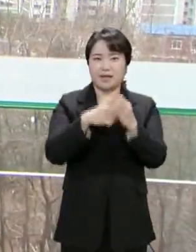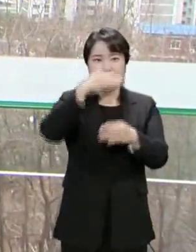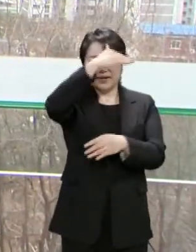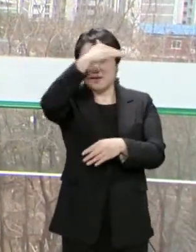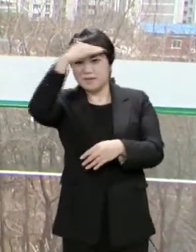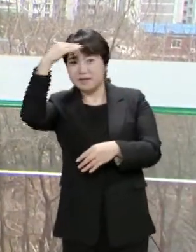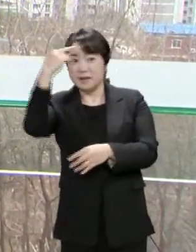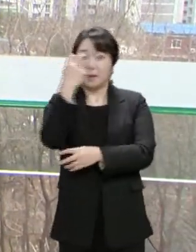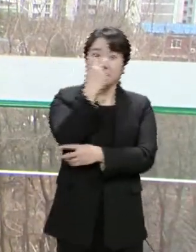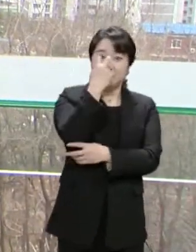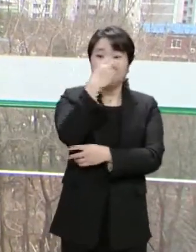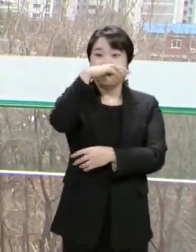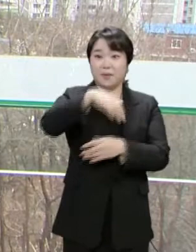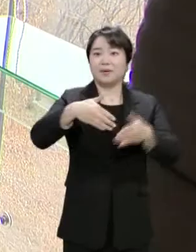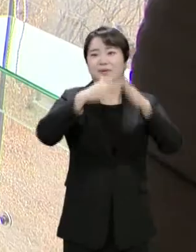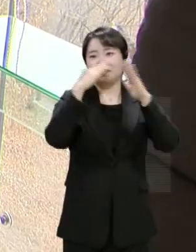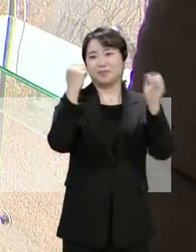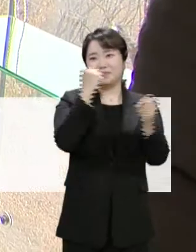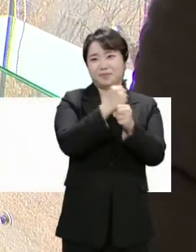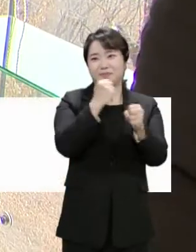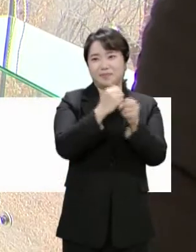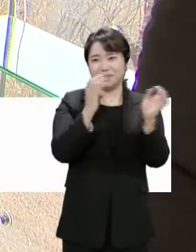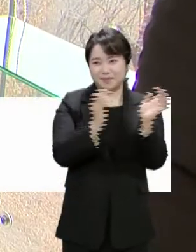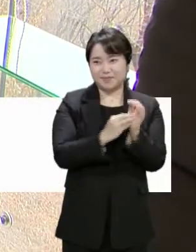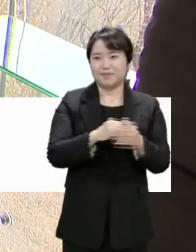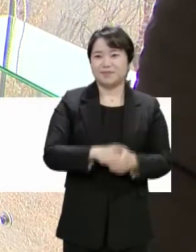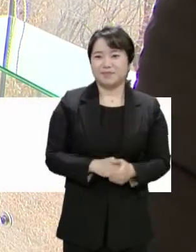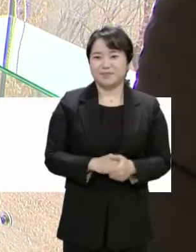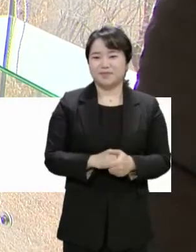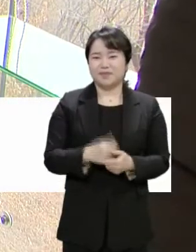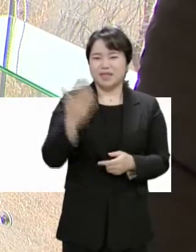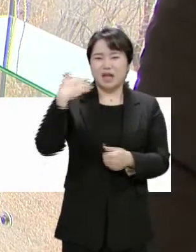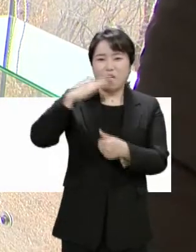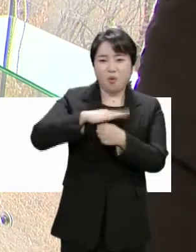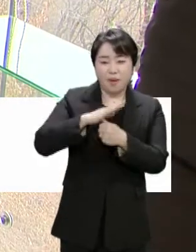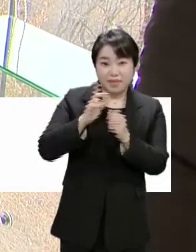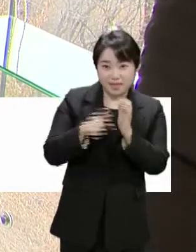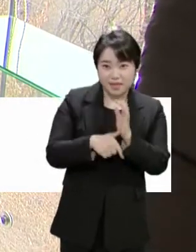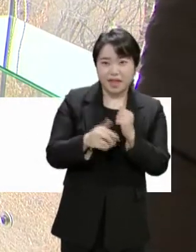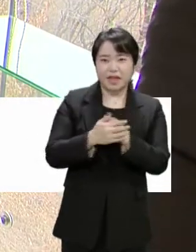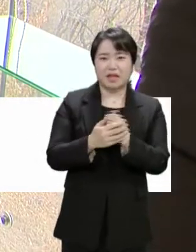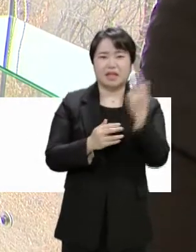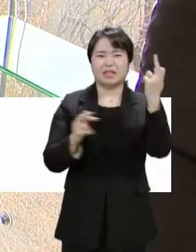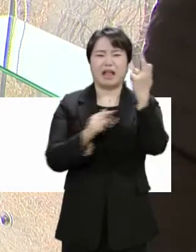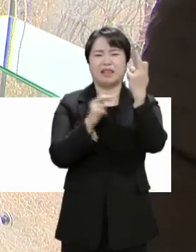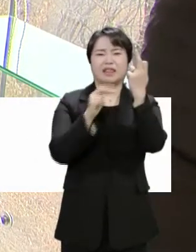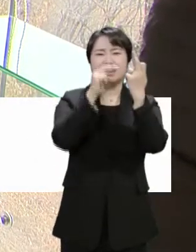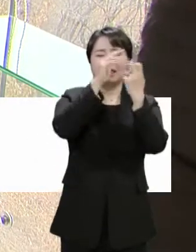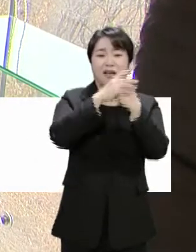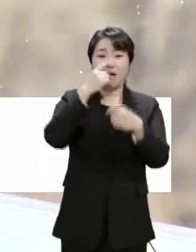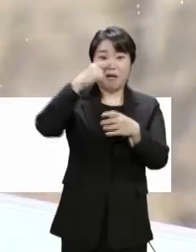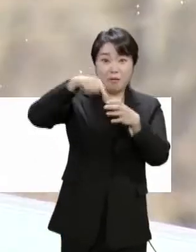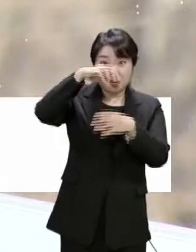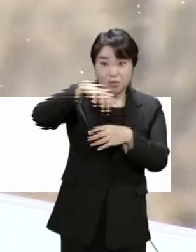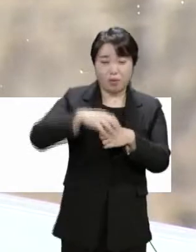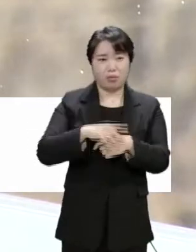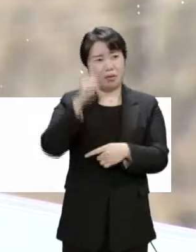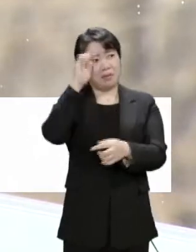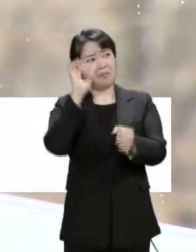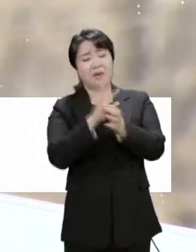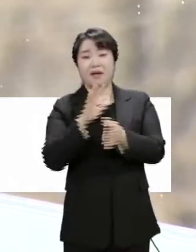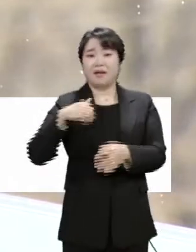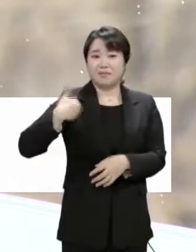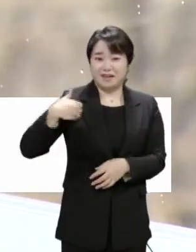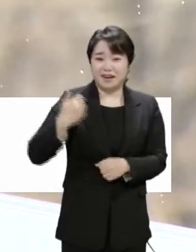열었습니다. 여기가 사실 어렸을 때는 산꼭대기라서 이런 커피숍이라는 걸 상상을